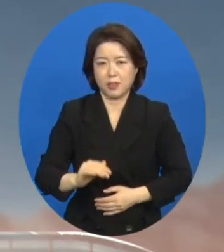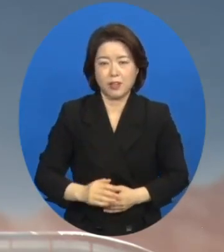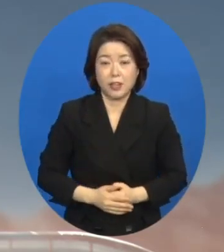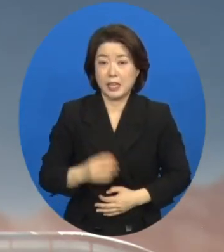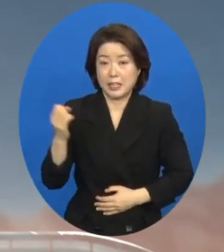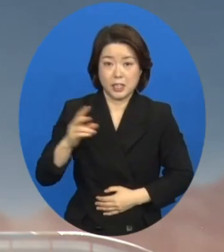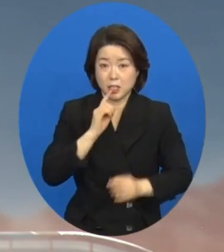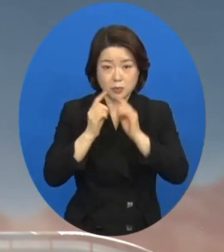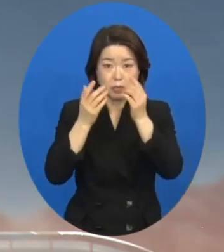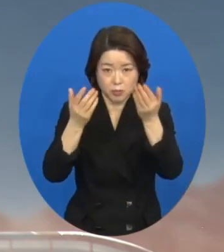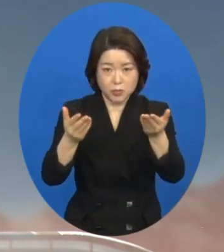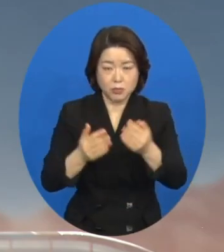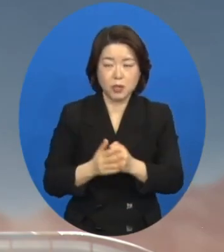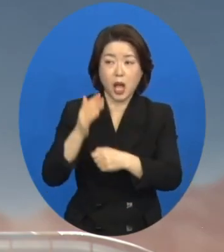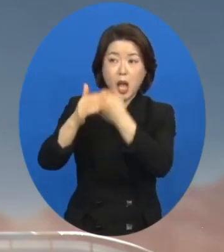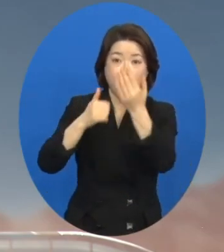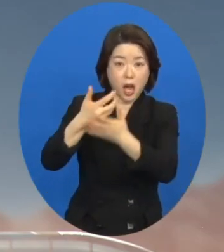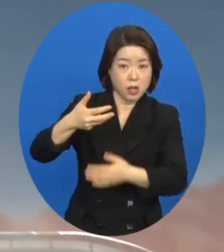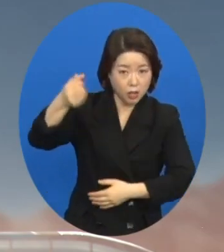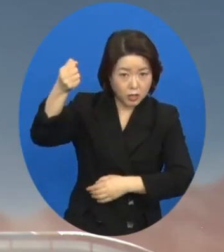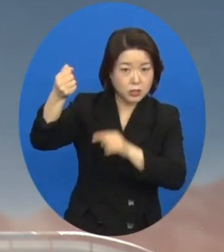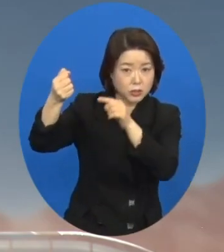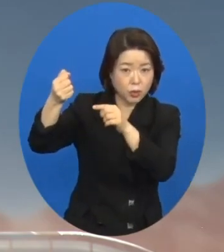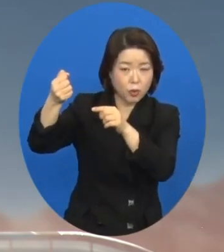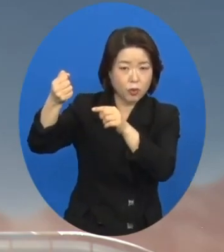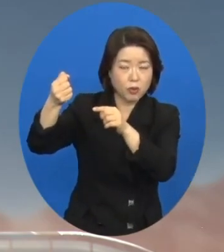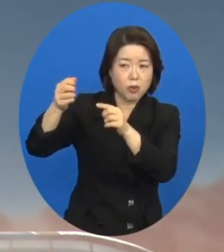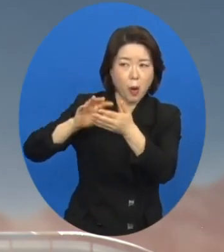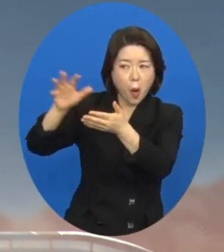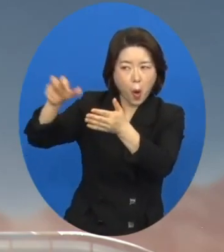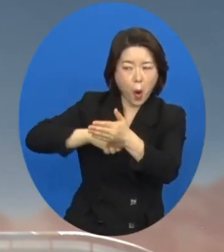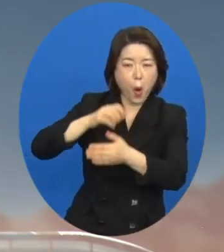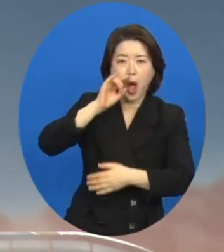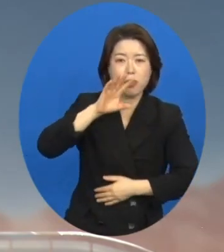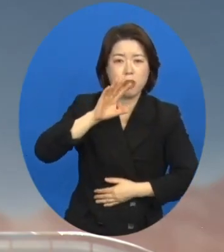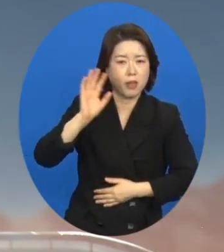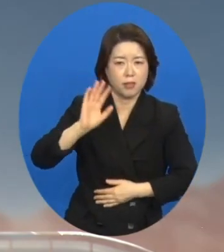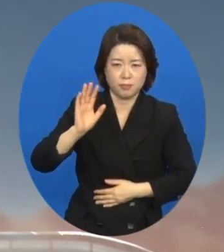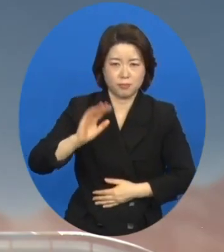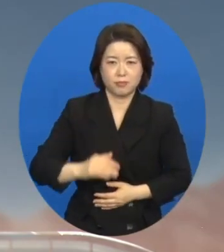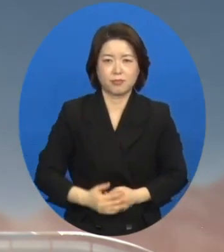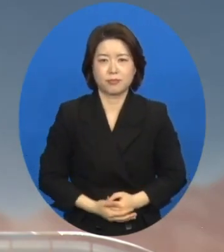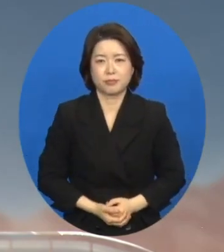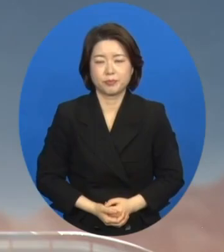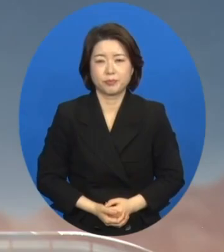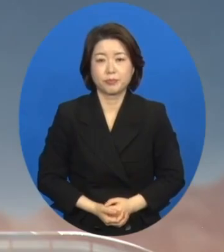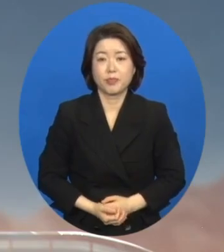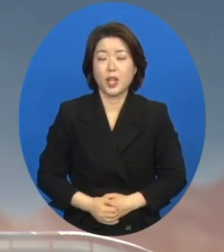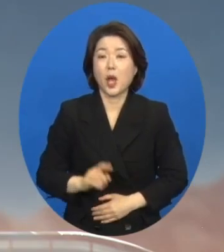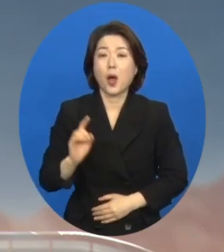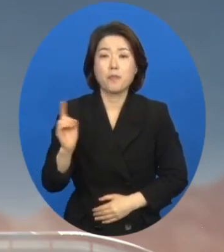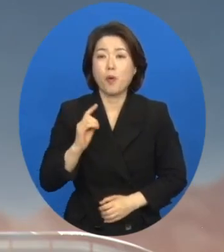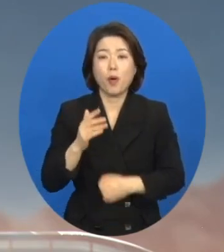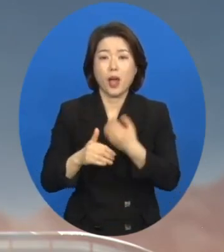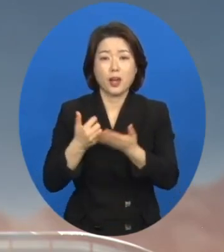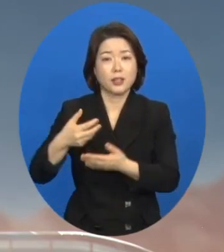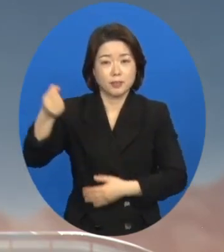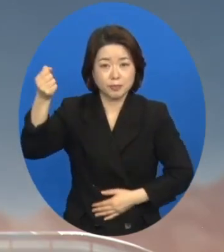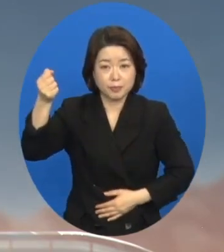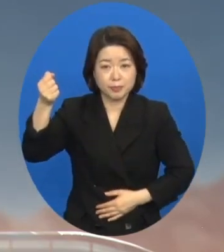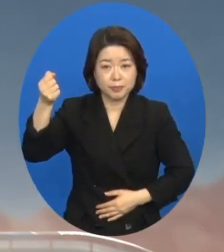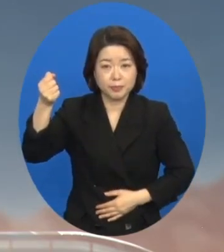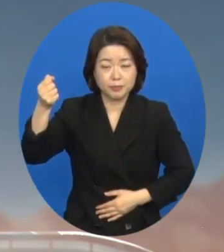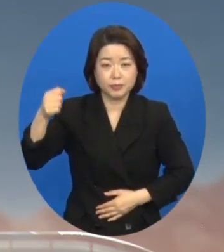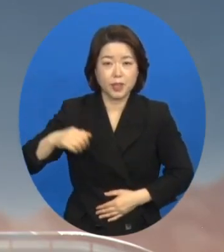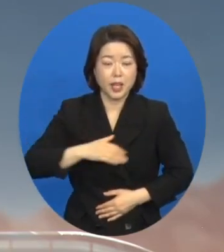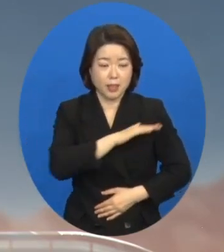다시 말씀을 드릴게요. 하나님의 것에는 손대면 안 됩니다. 무엇이 하나님의 것입니까? 우리